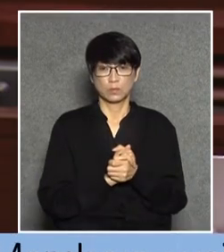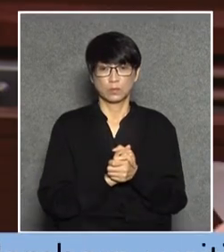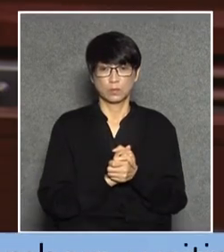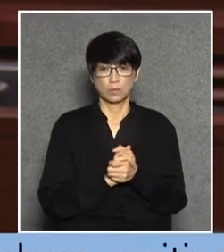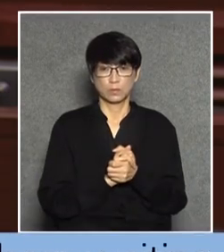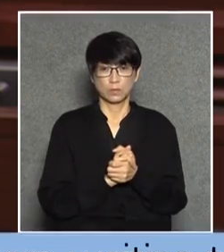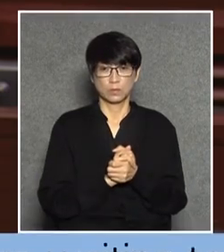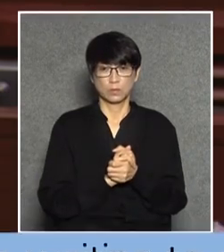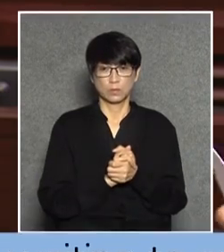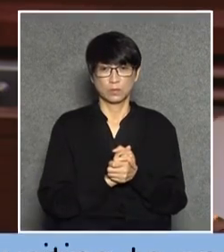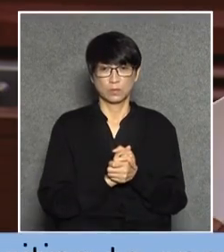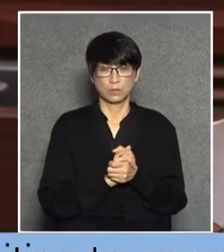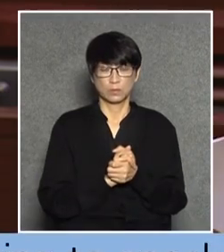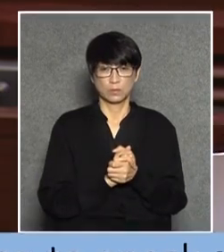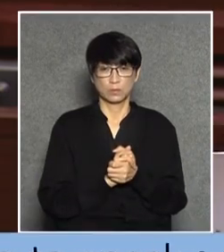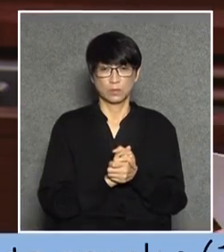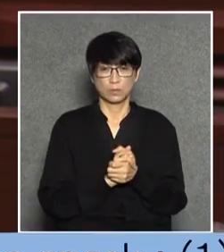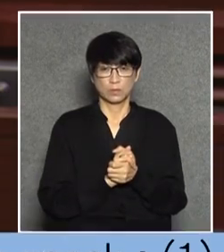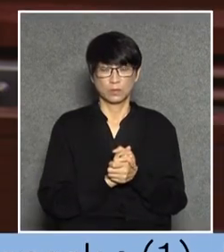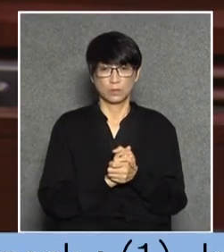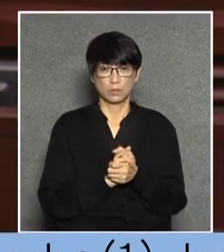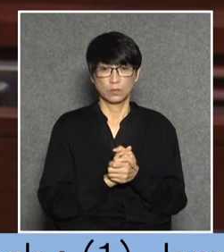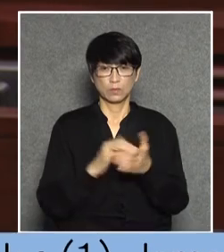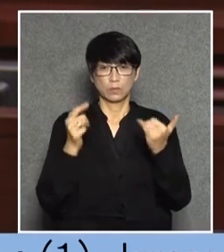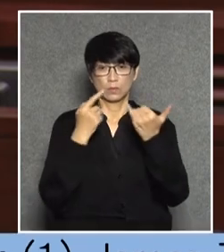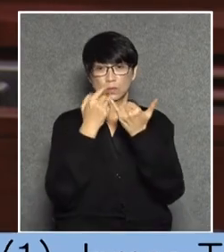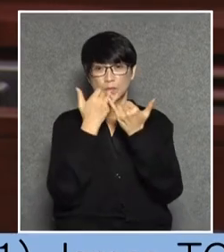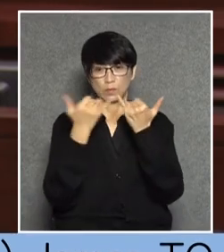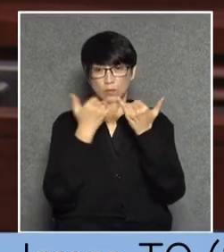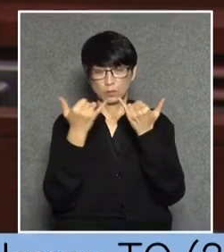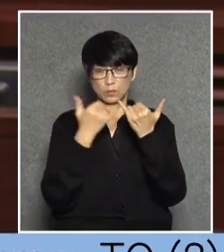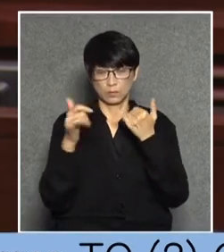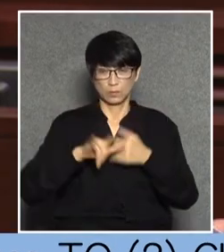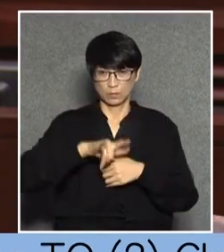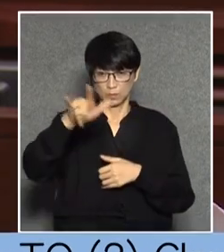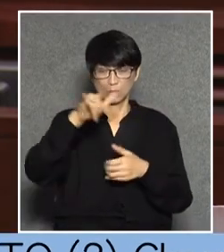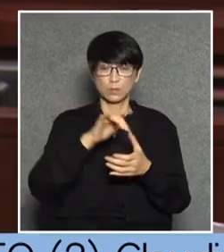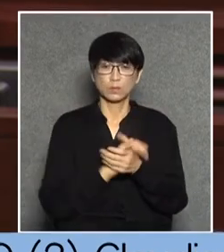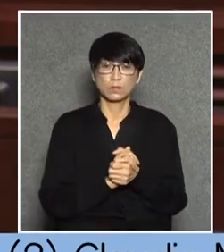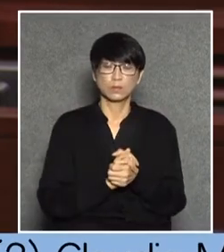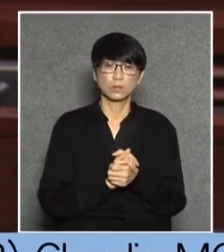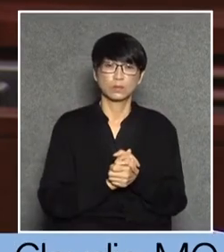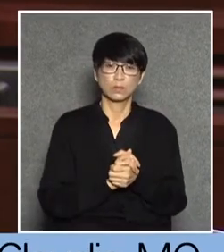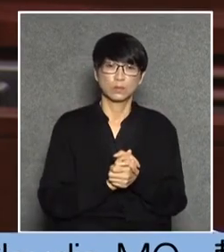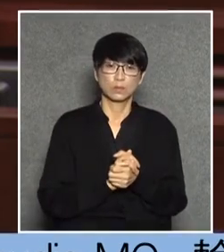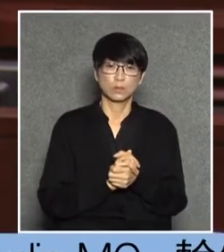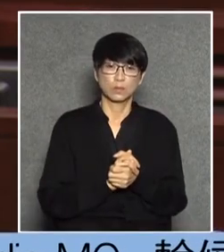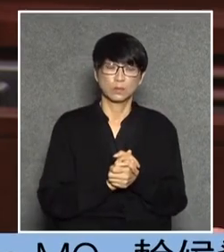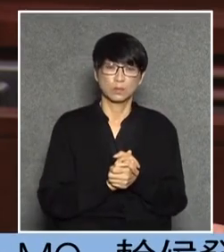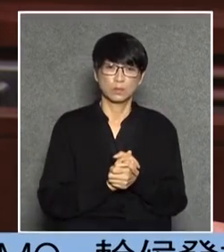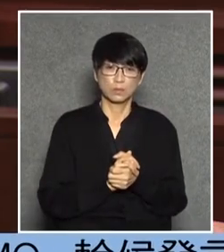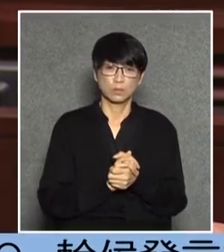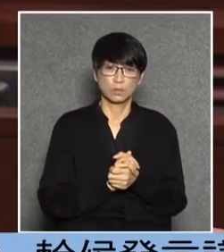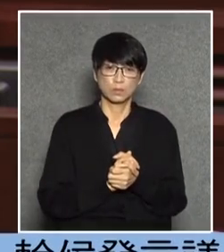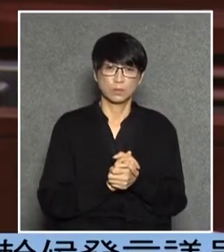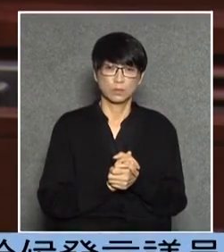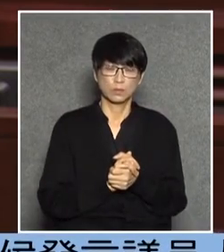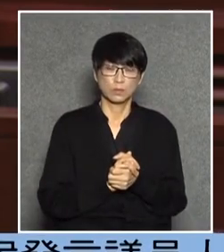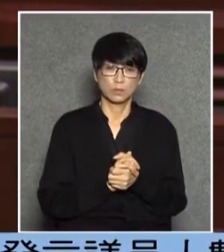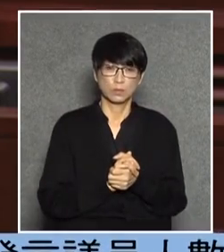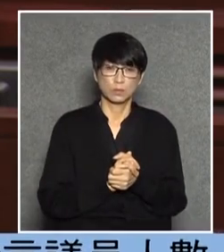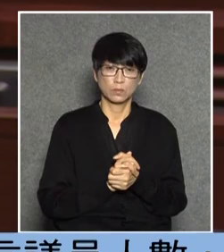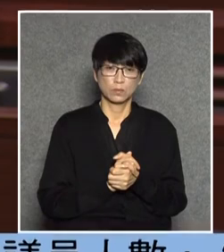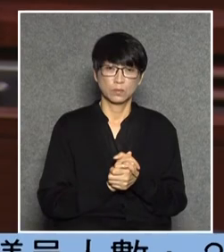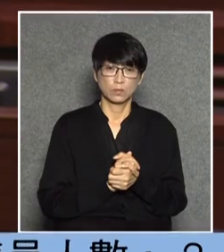Exhibitor， 有66架航機啊。不過佢又咧曾經咧又想去咧收即係、就是、收購一